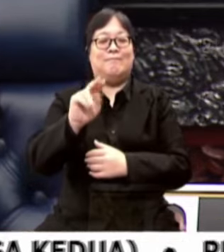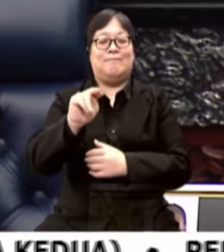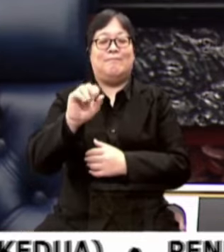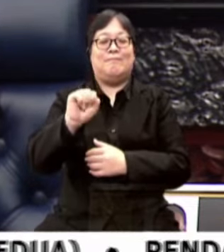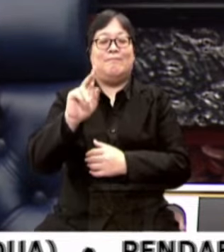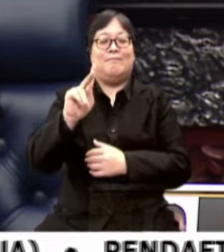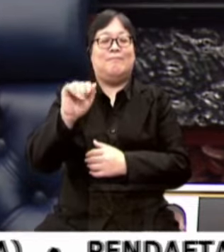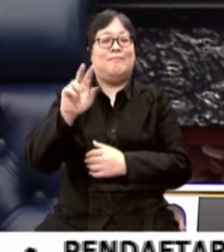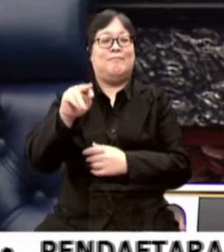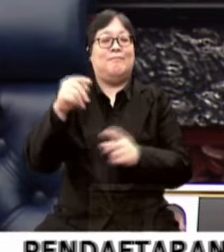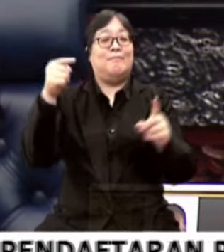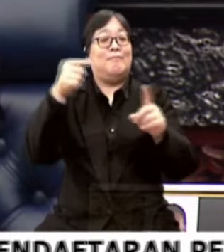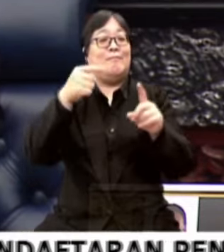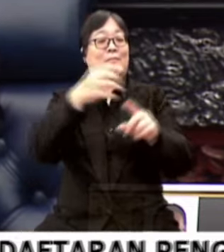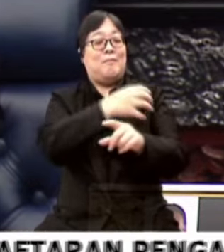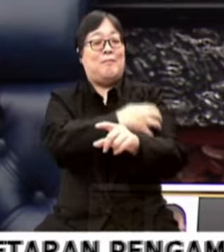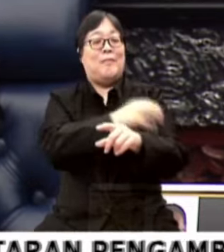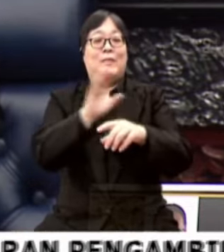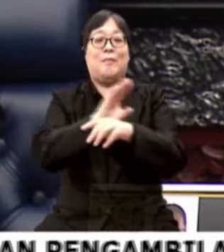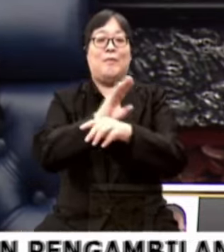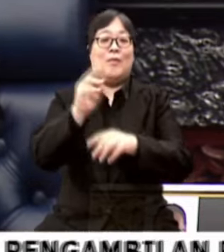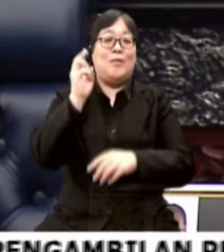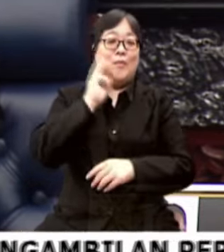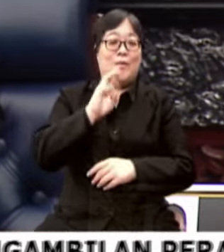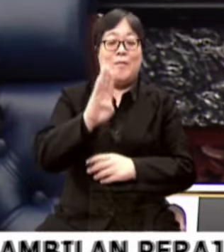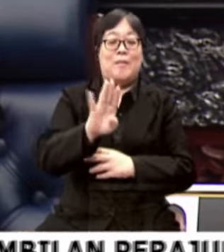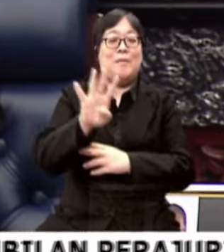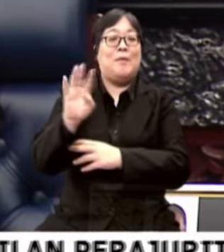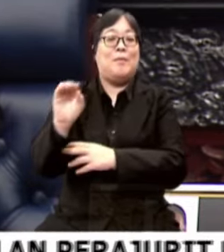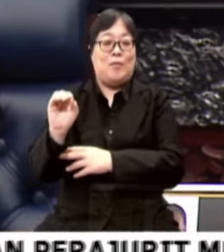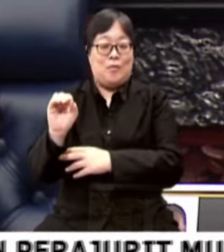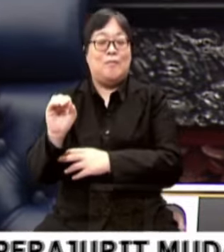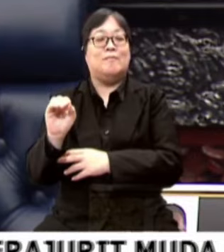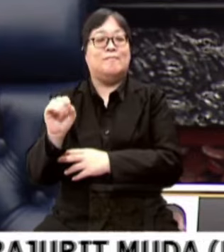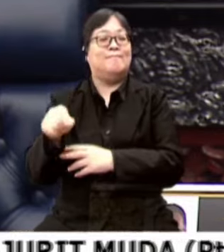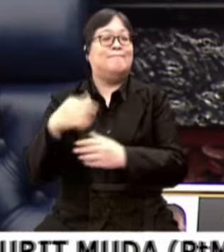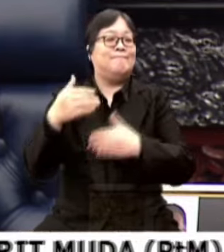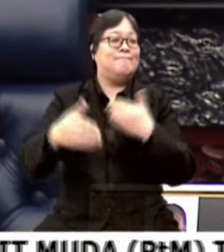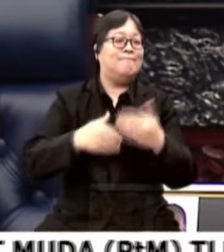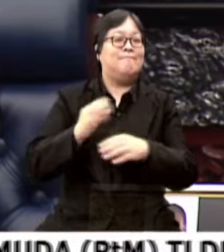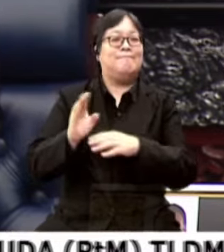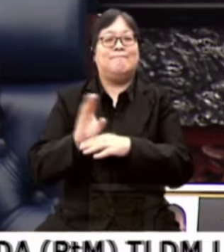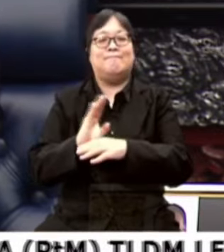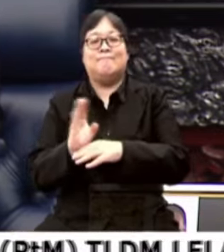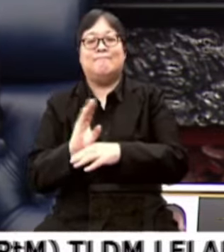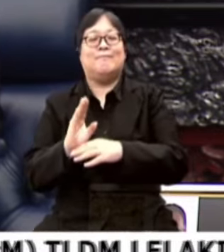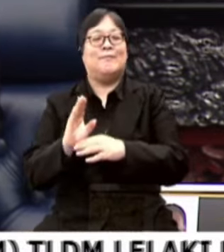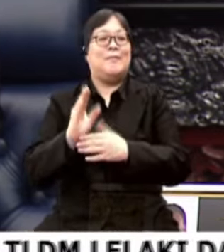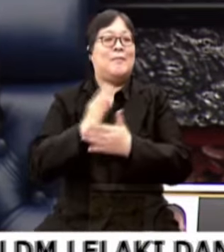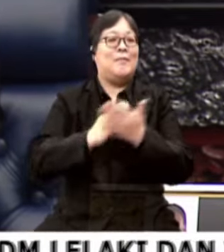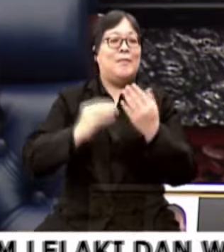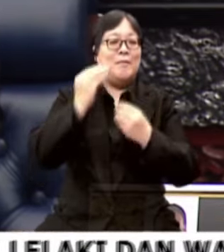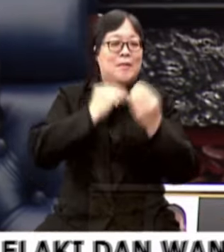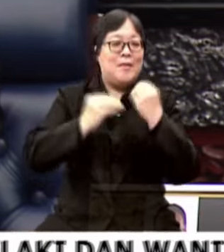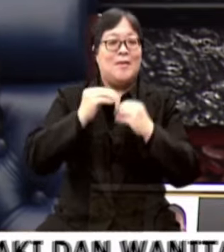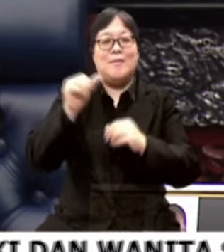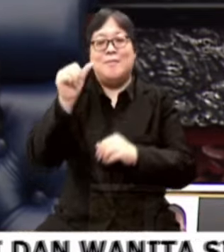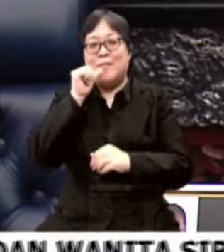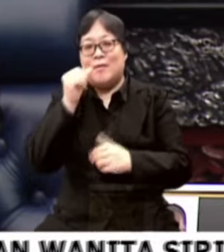bertujuan memperkasakan Usahawan wanita di 40 yang menjalankan perniagaan dalam sektor makanan dan minuman